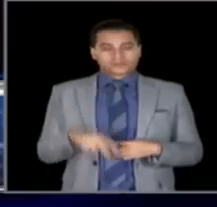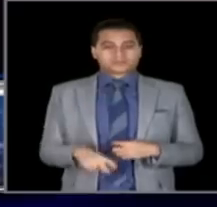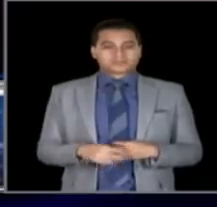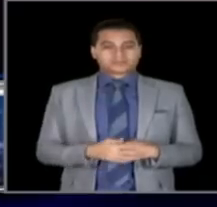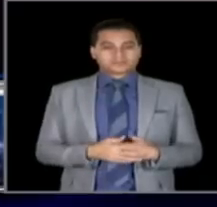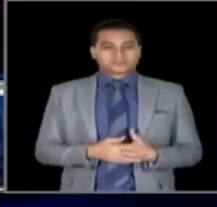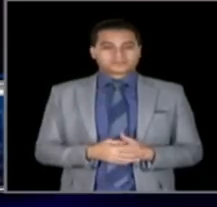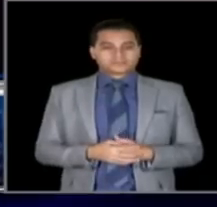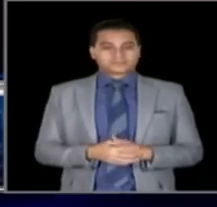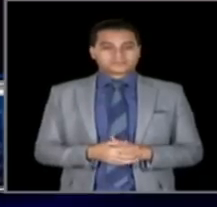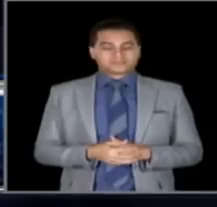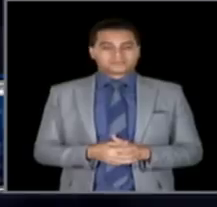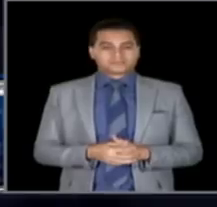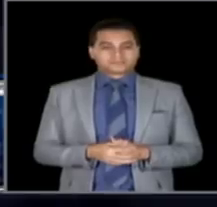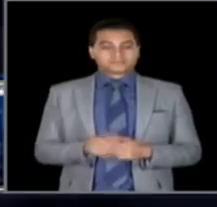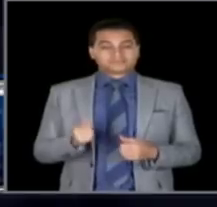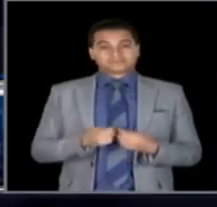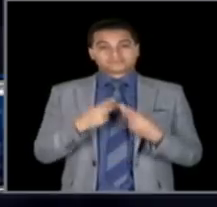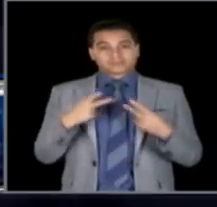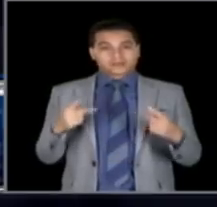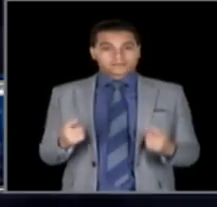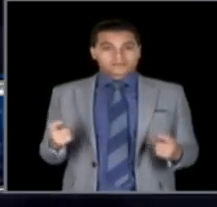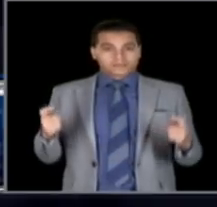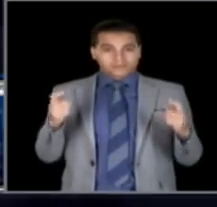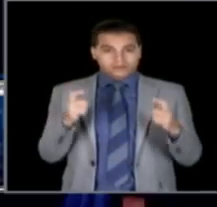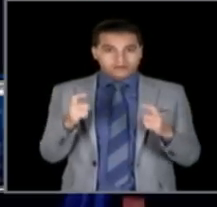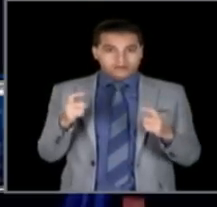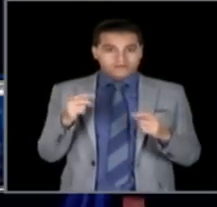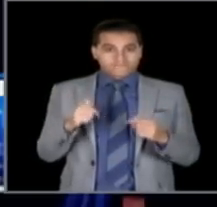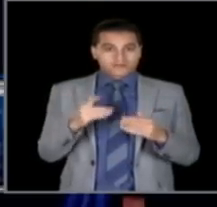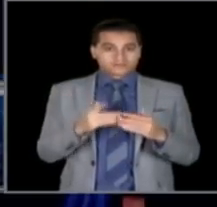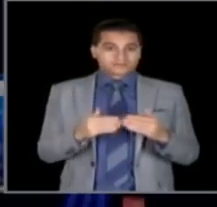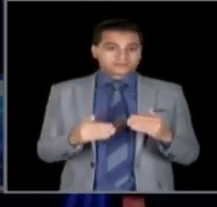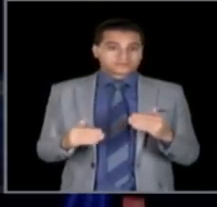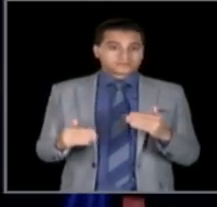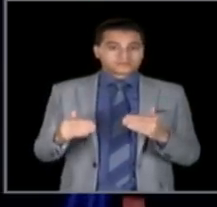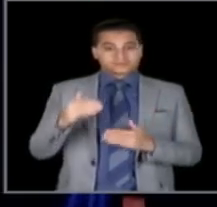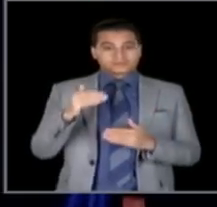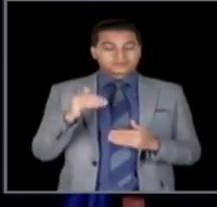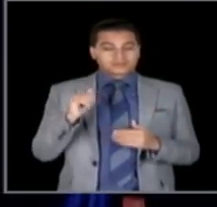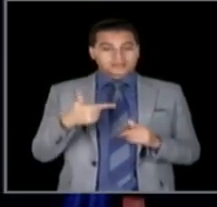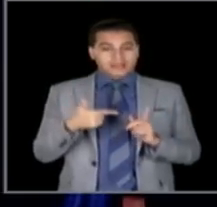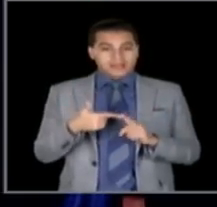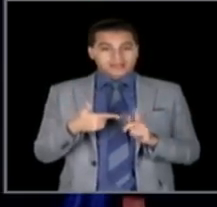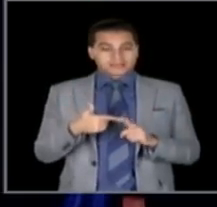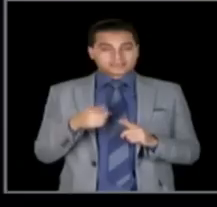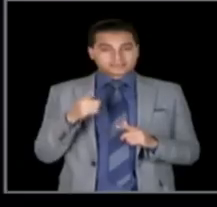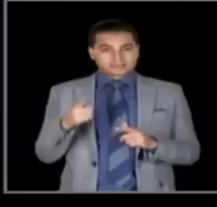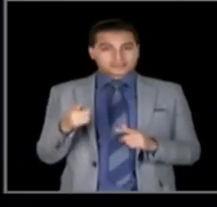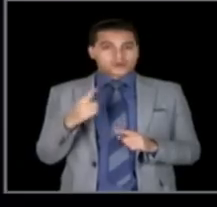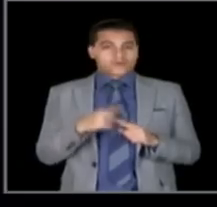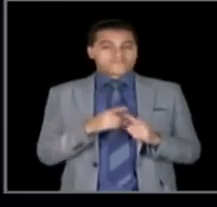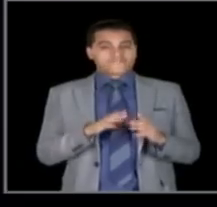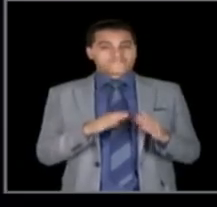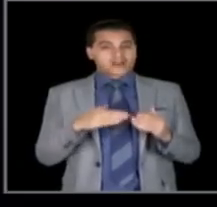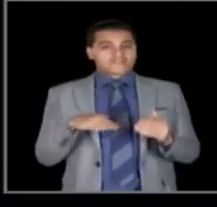487. نهاية المباراة، فريق النيل في المركز الثاني وفريق فايترز في